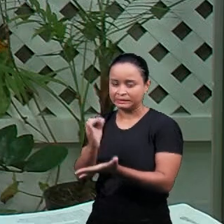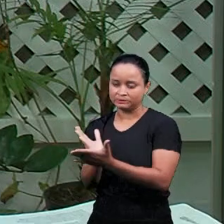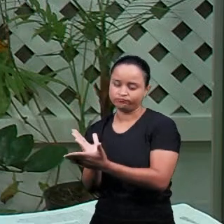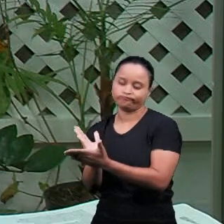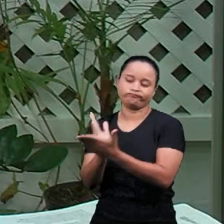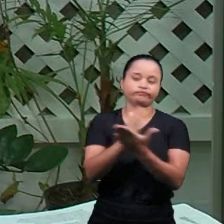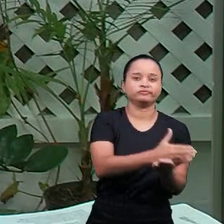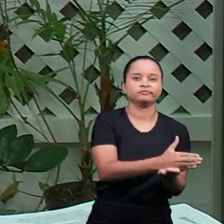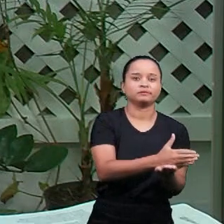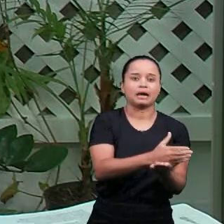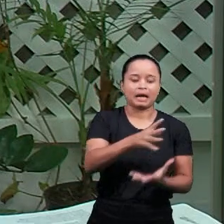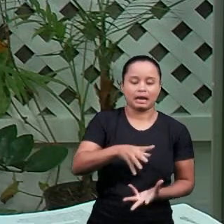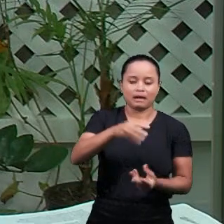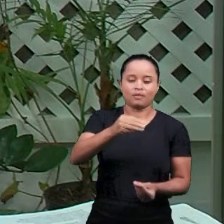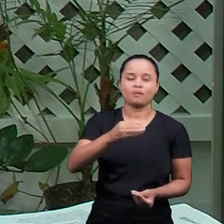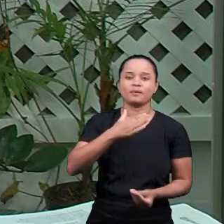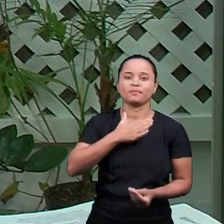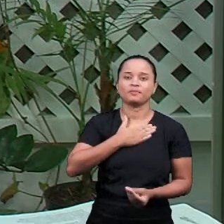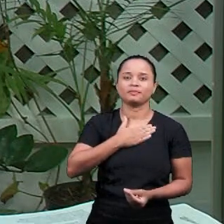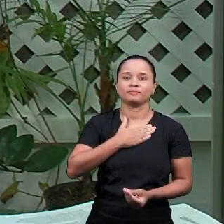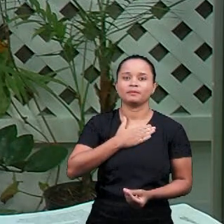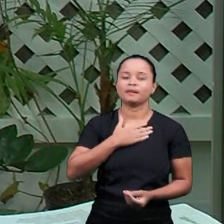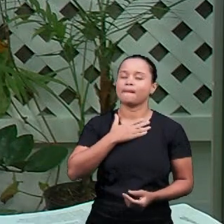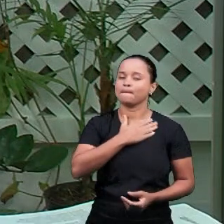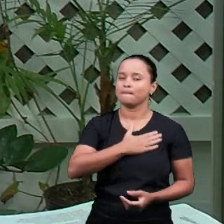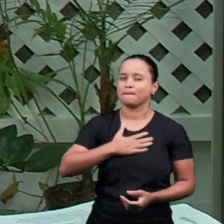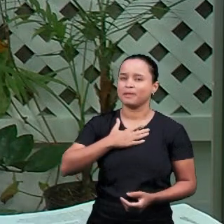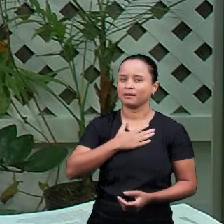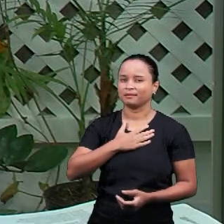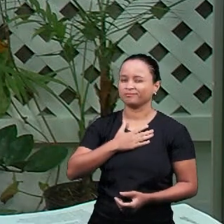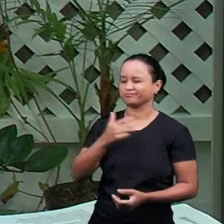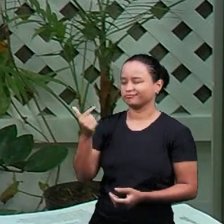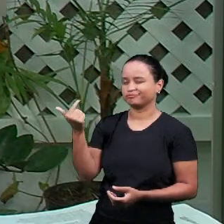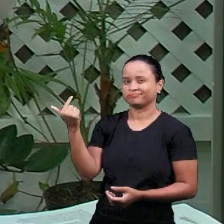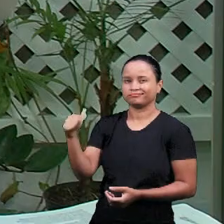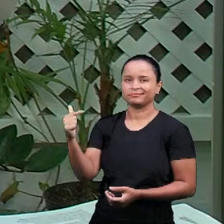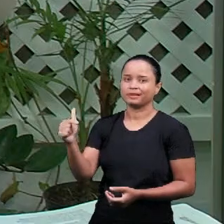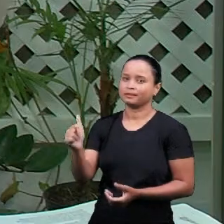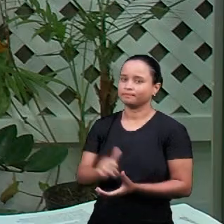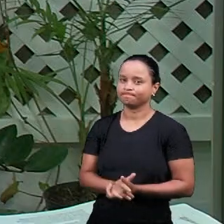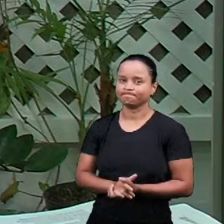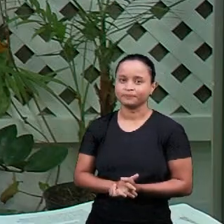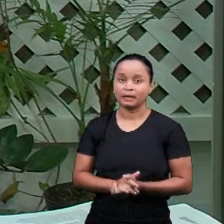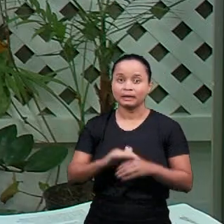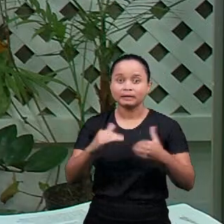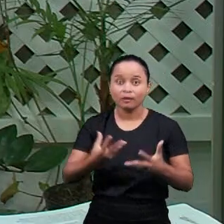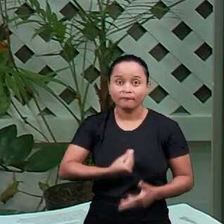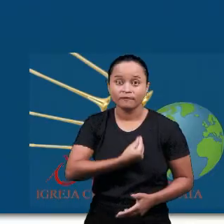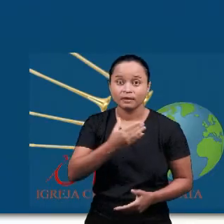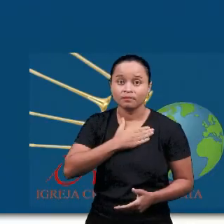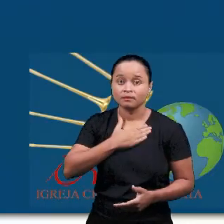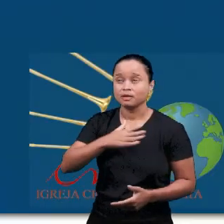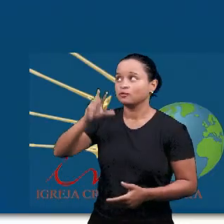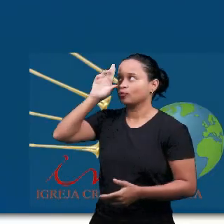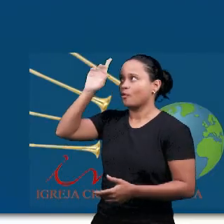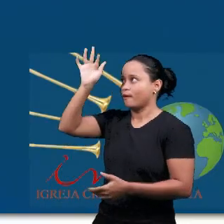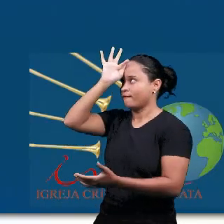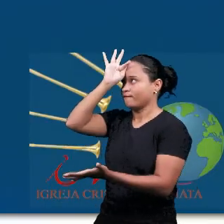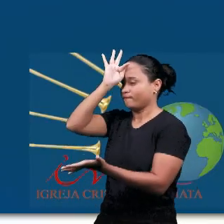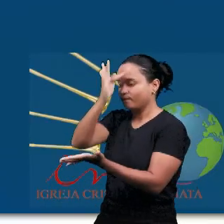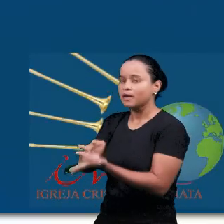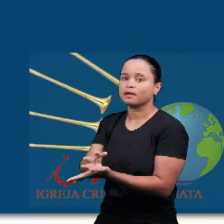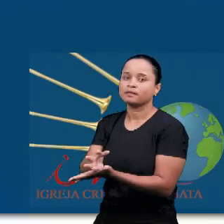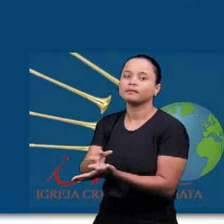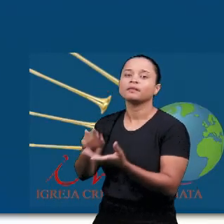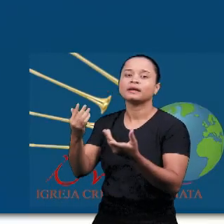lui. Regardez ici. Quand ceci dans ma vie, si ce que je fais n'est